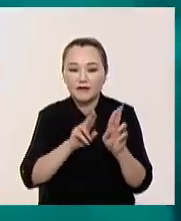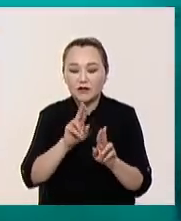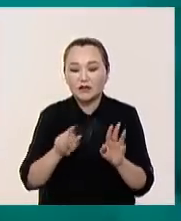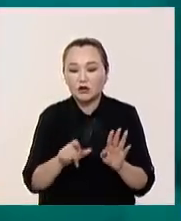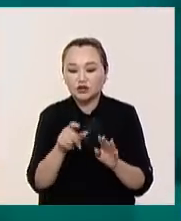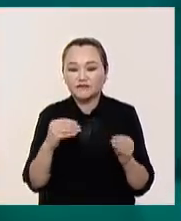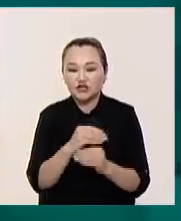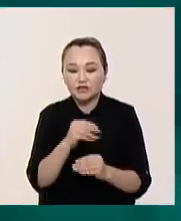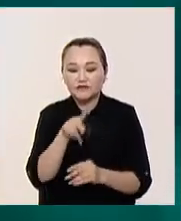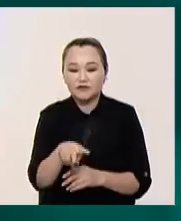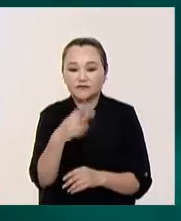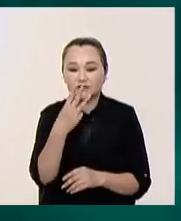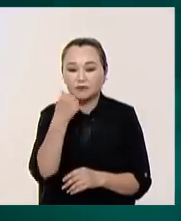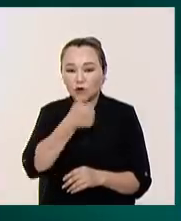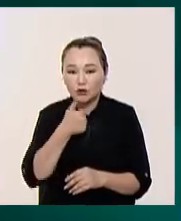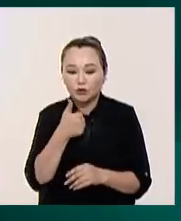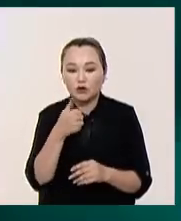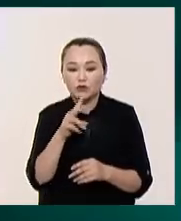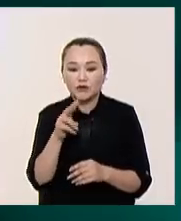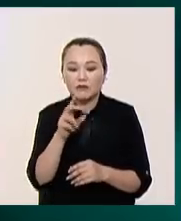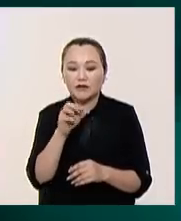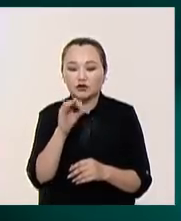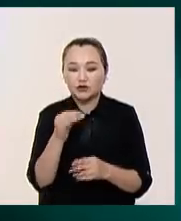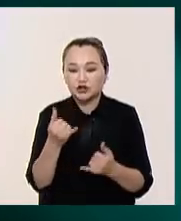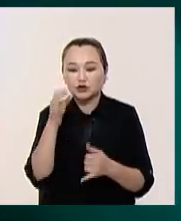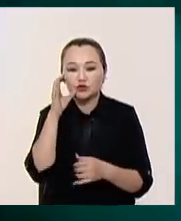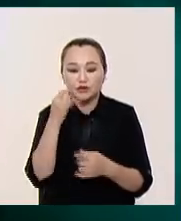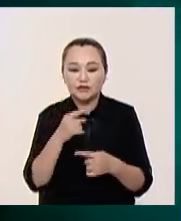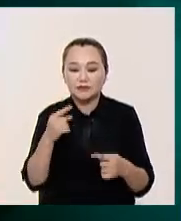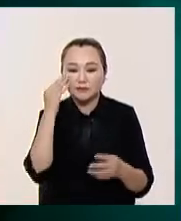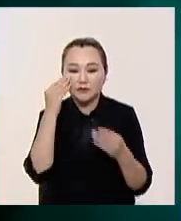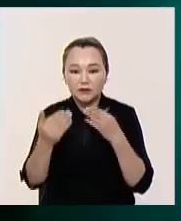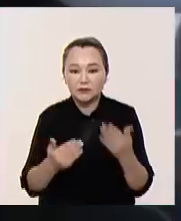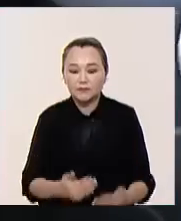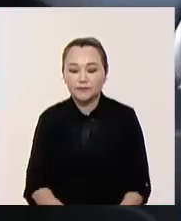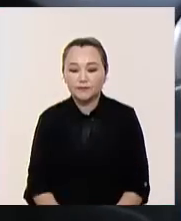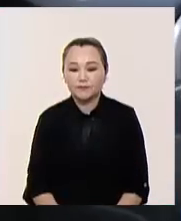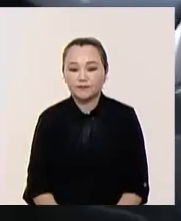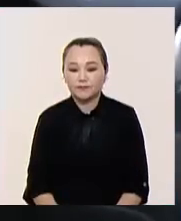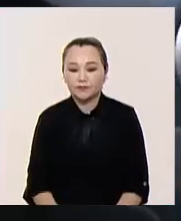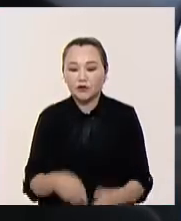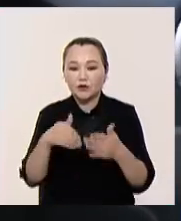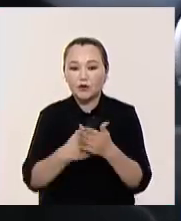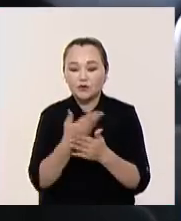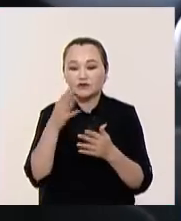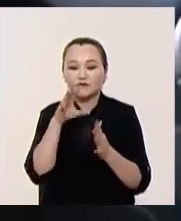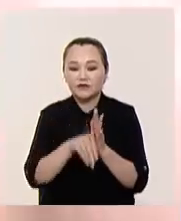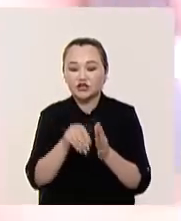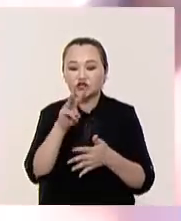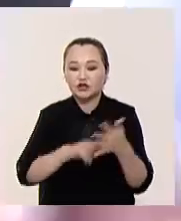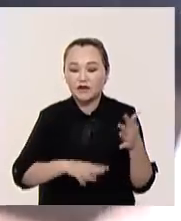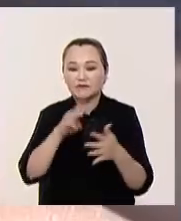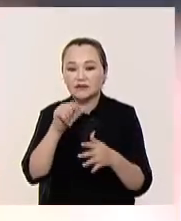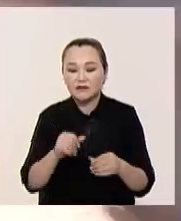движения в 2023 году. Людмила Батюшкина выслушала разные мнения. Новшество по внедрению штрафа